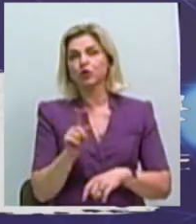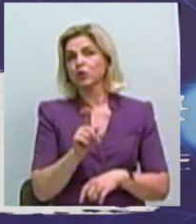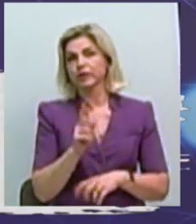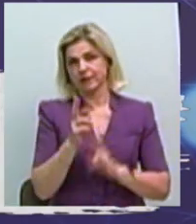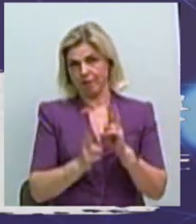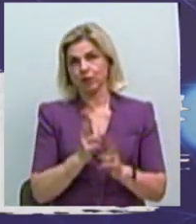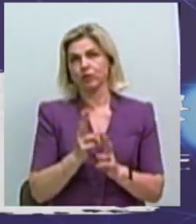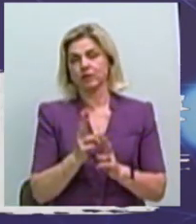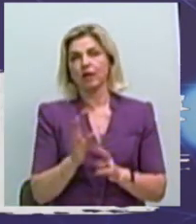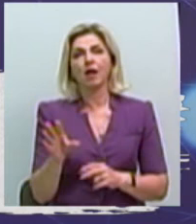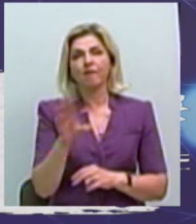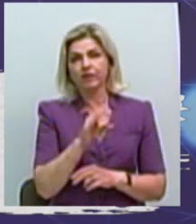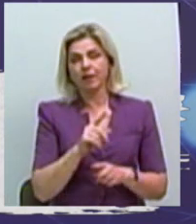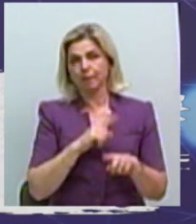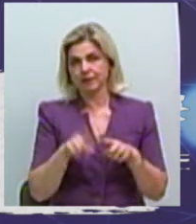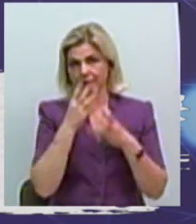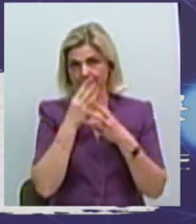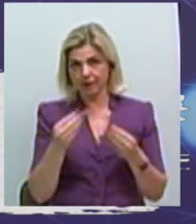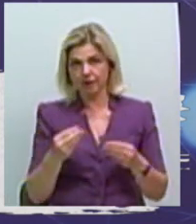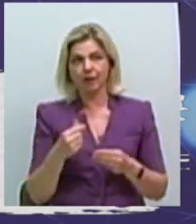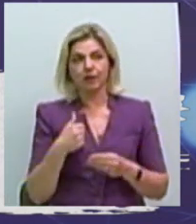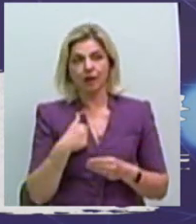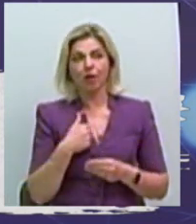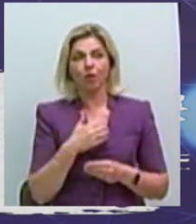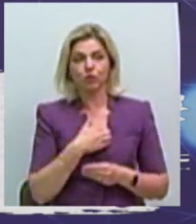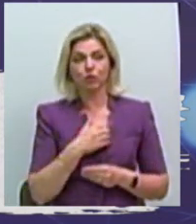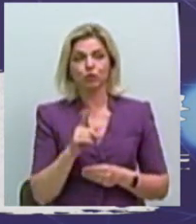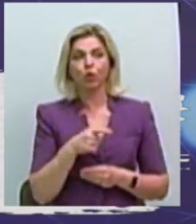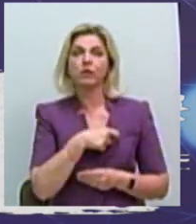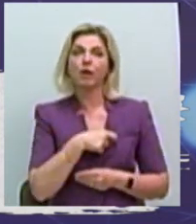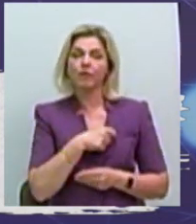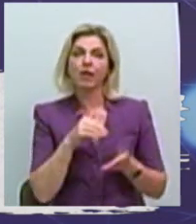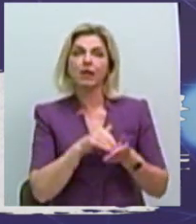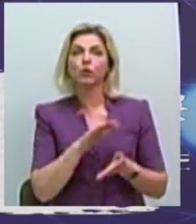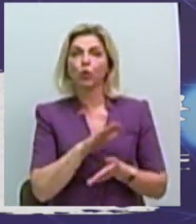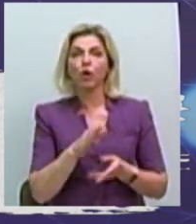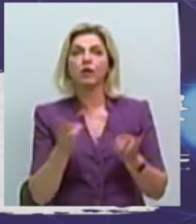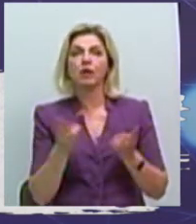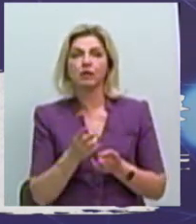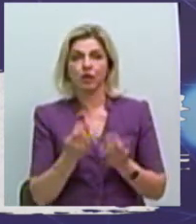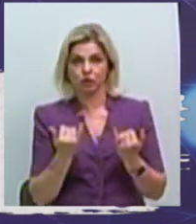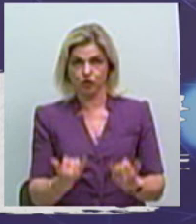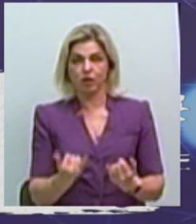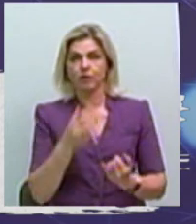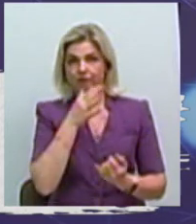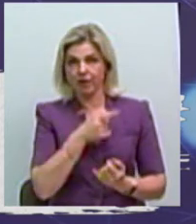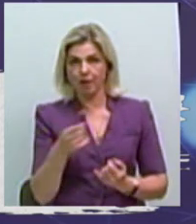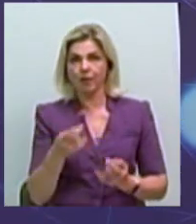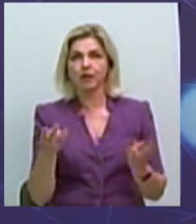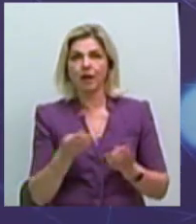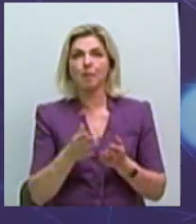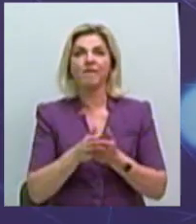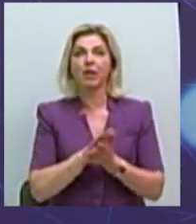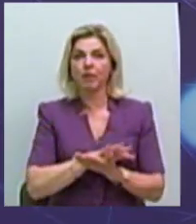змінюється. Все нас швидкоплинне. Я хотів би сказати одне, що депутатську недоторканність потрібно на даний етапі потрібно відміняти. Тому